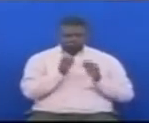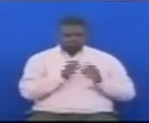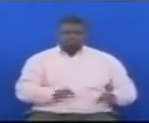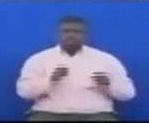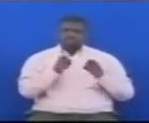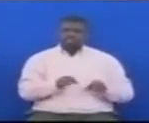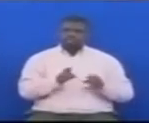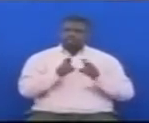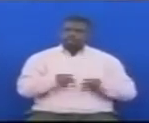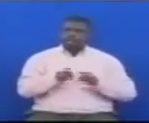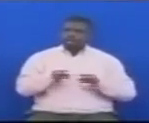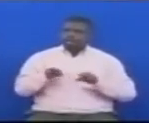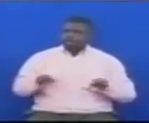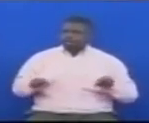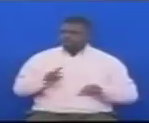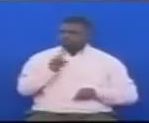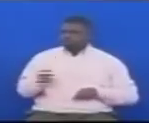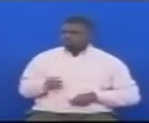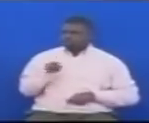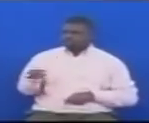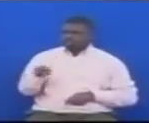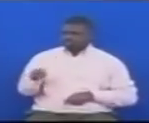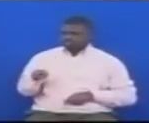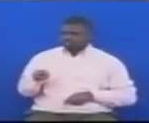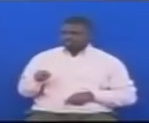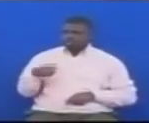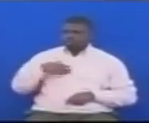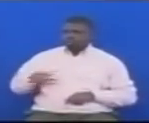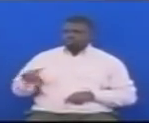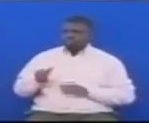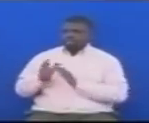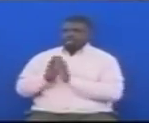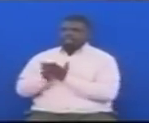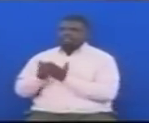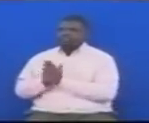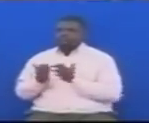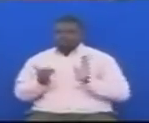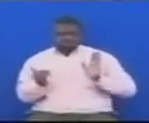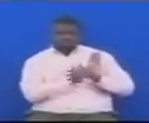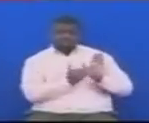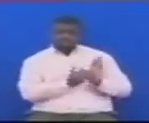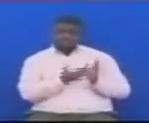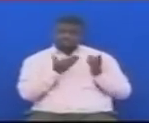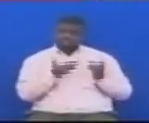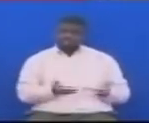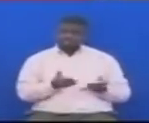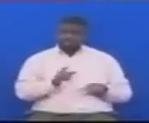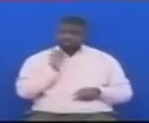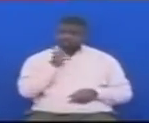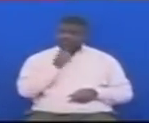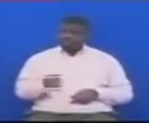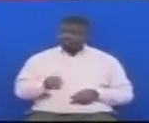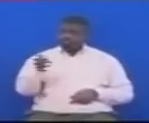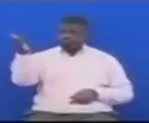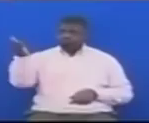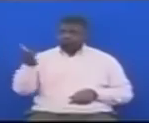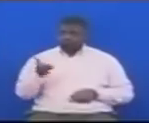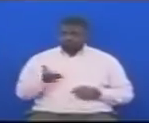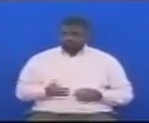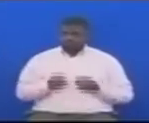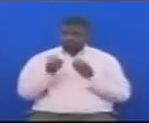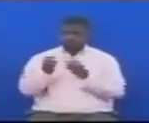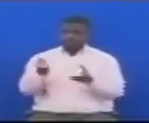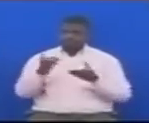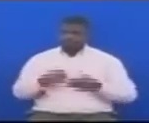wa serikali upi mpango wa serikali juu ya kuboresha jengo la mahakama wilaya ya Nachingwea?